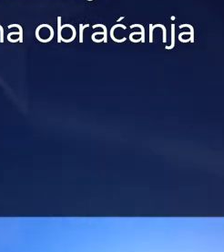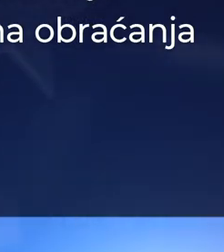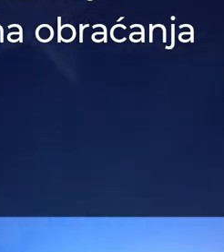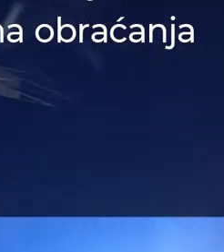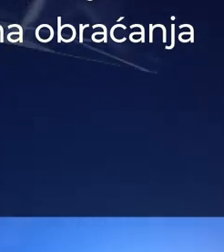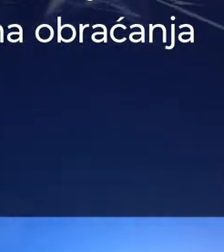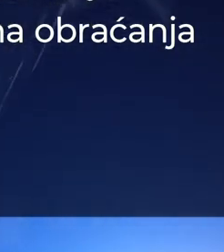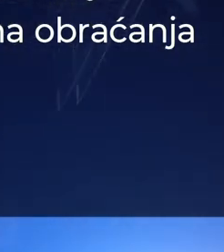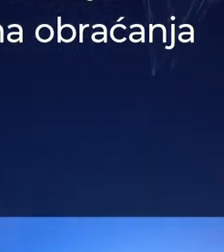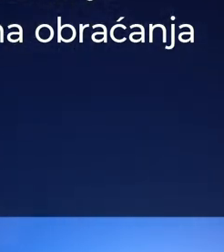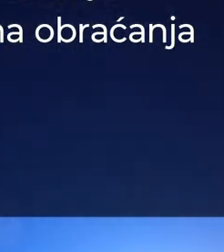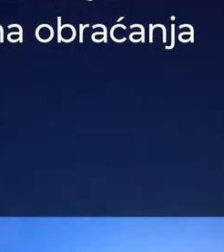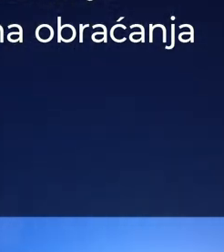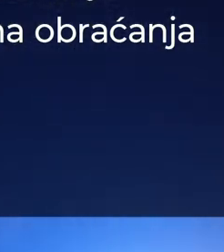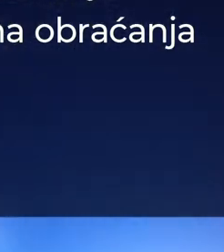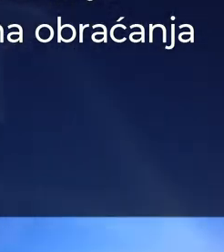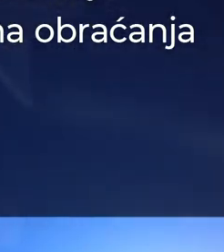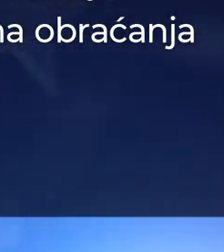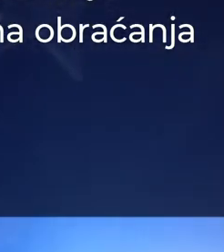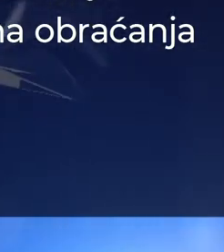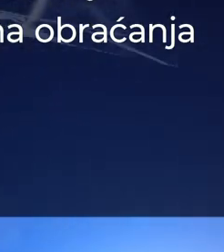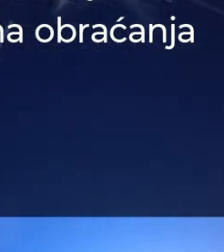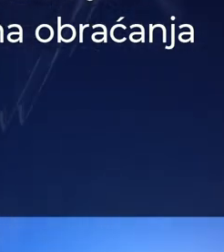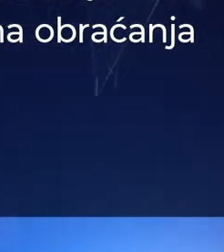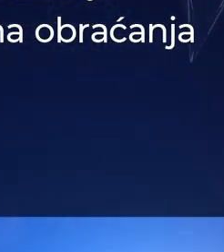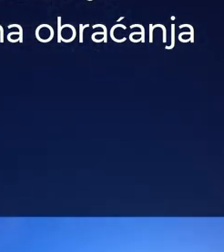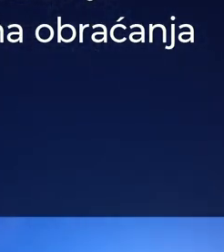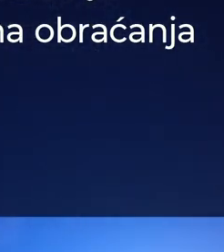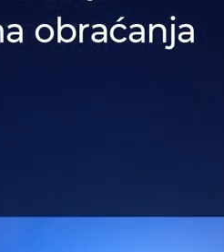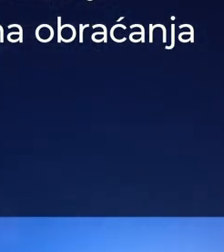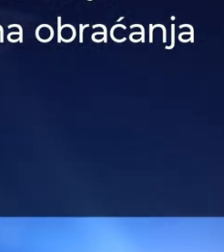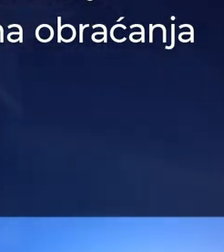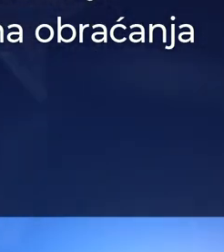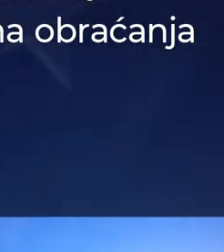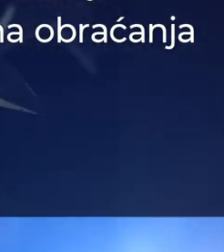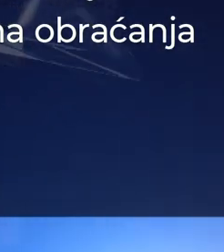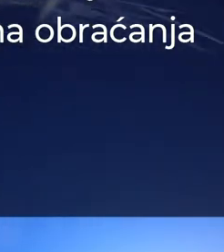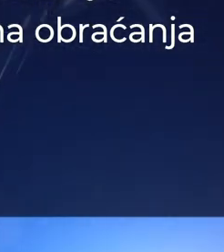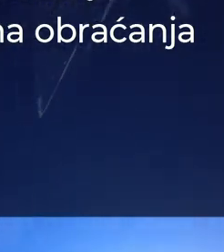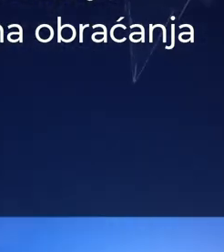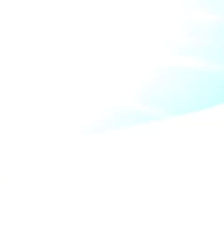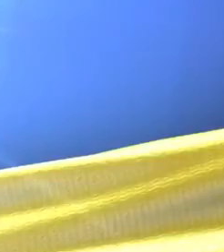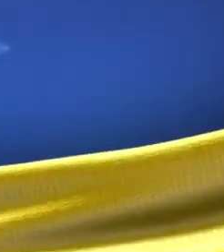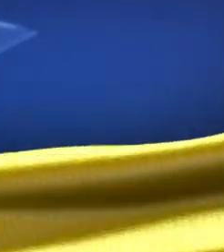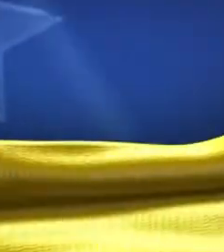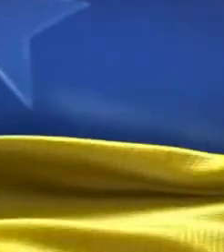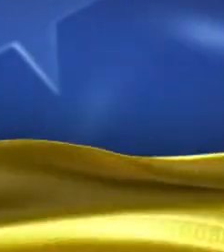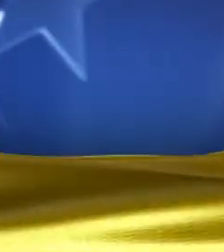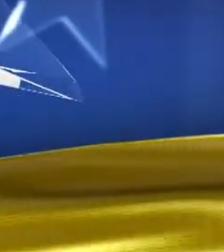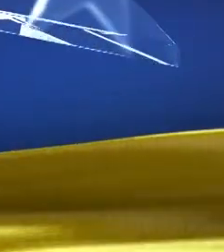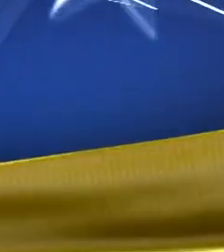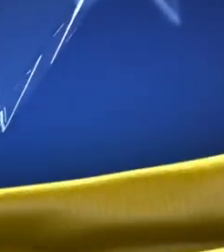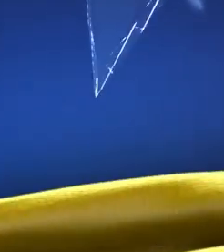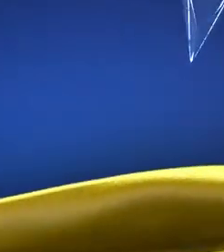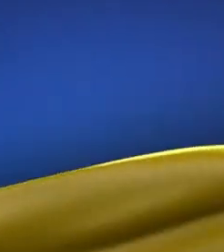Mujo Mujkić, kandidat Naroda i pravde za načelnika Kalesije, nije iskoristio termin za neposredna obraćanja.